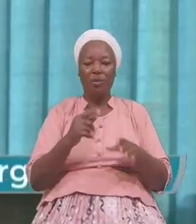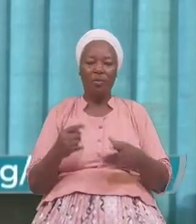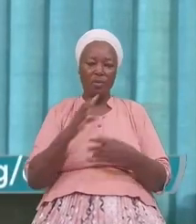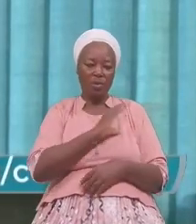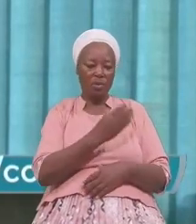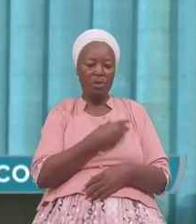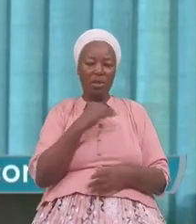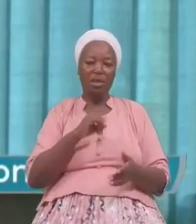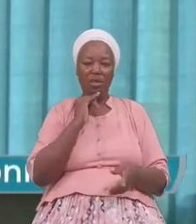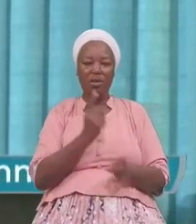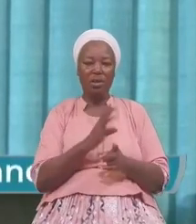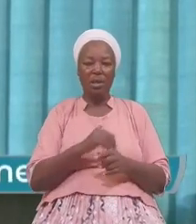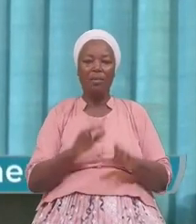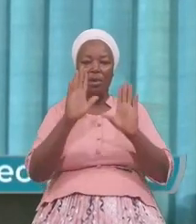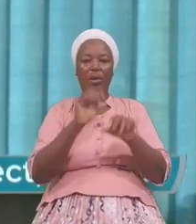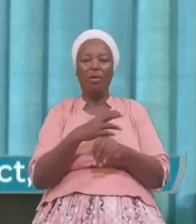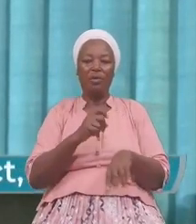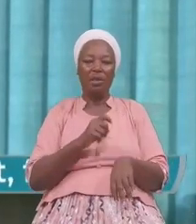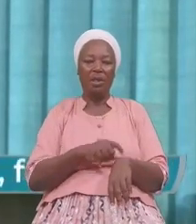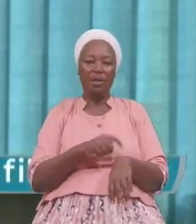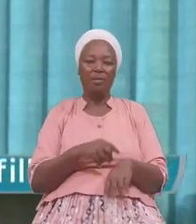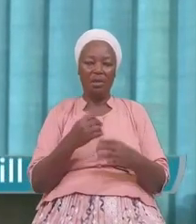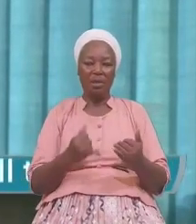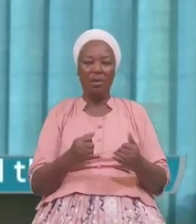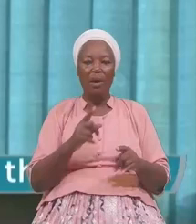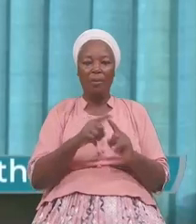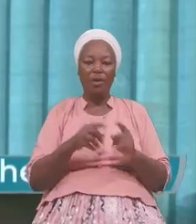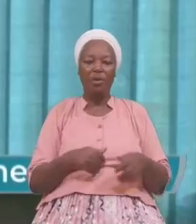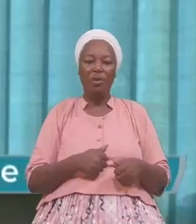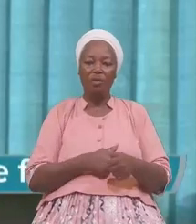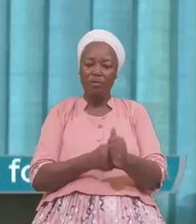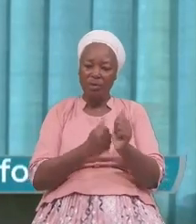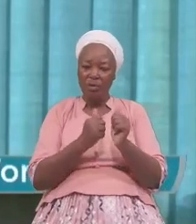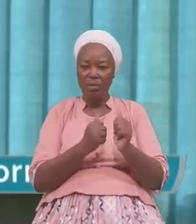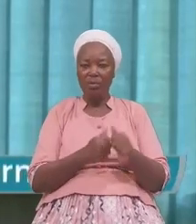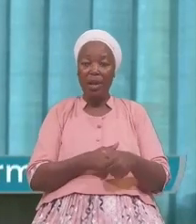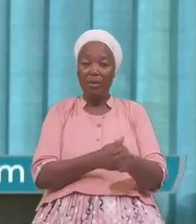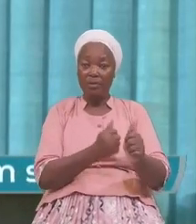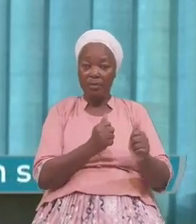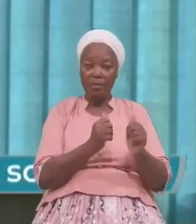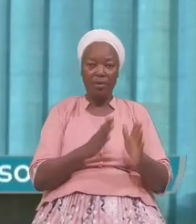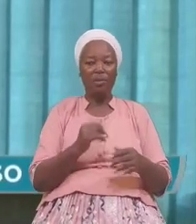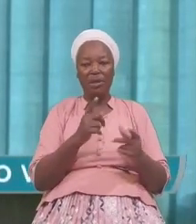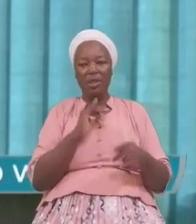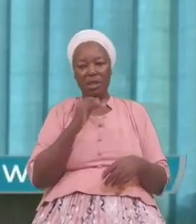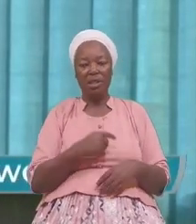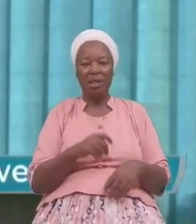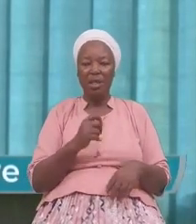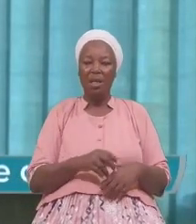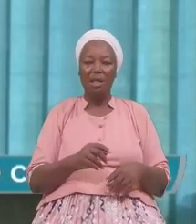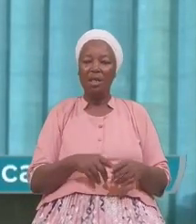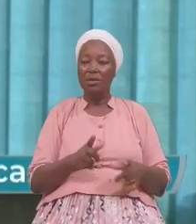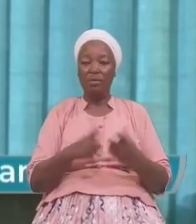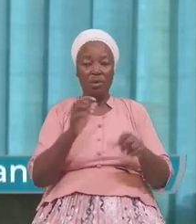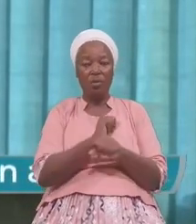miracle d'un moment. Mais votre discipula est la tâche de toute une vie. C'est pourquoi vous avez besoin de tout le